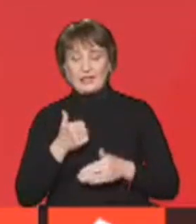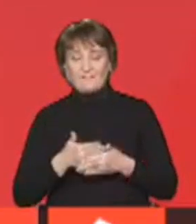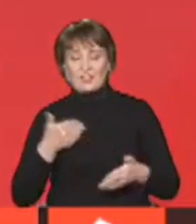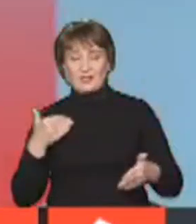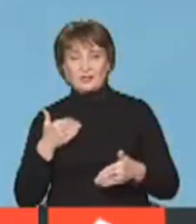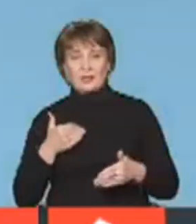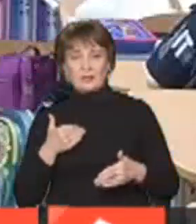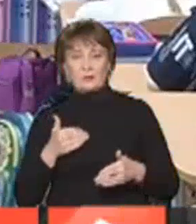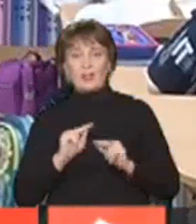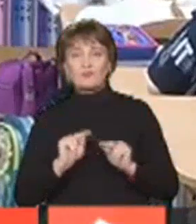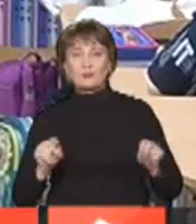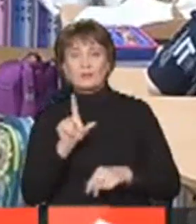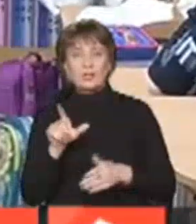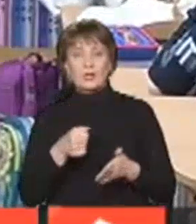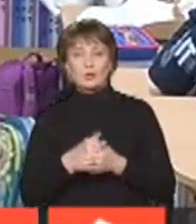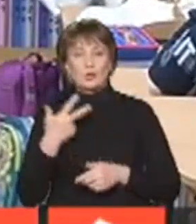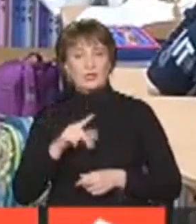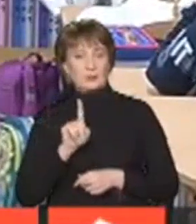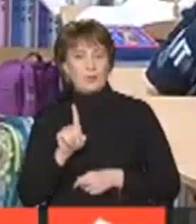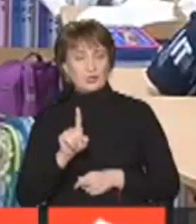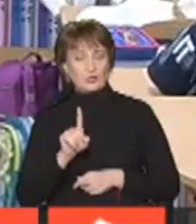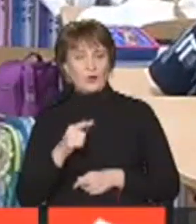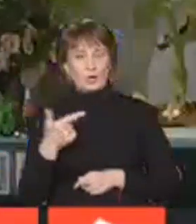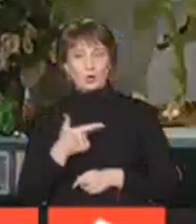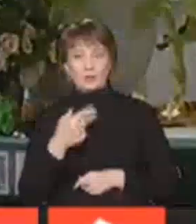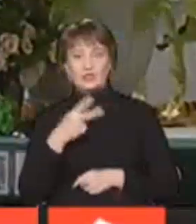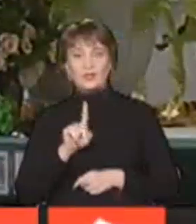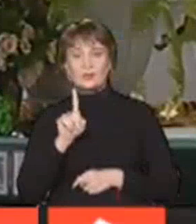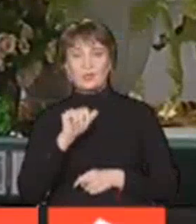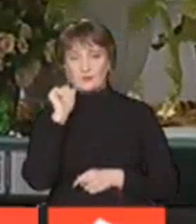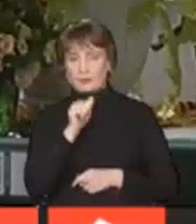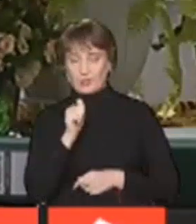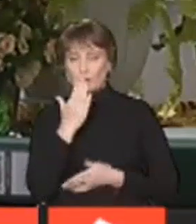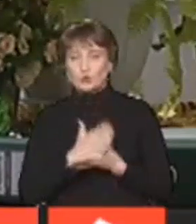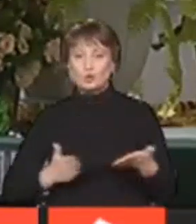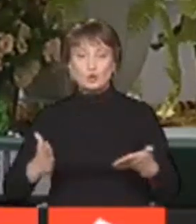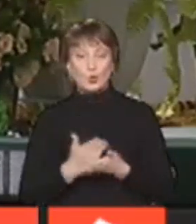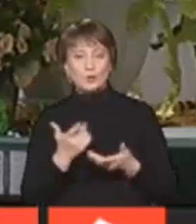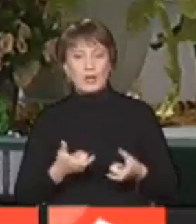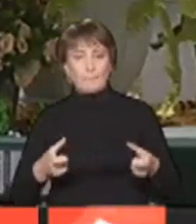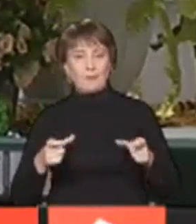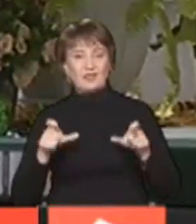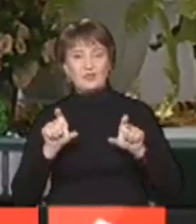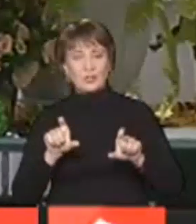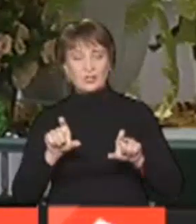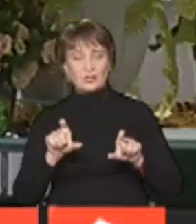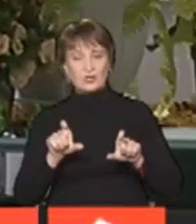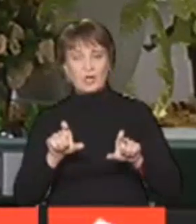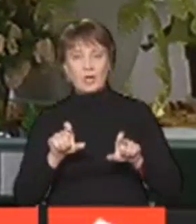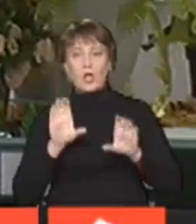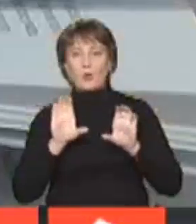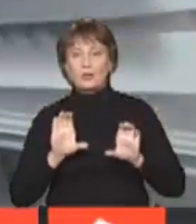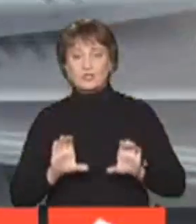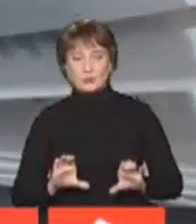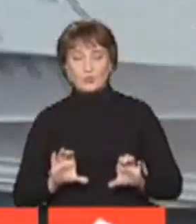учителям. Тобто до 31 грудня 2021 року жодних підвищень. У записці до проєкту постанови це